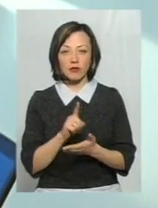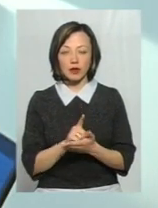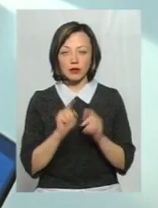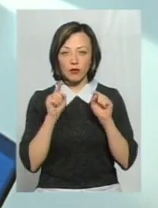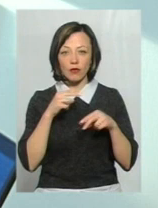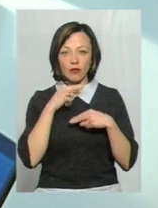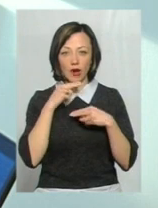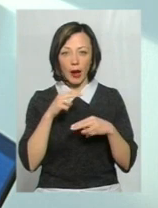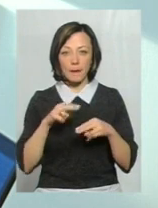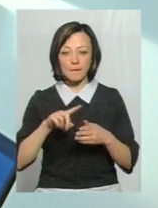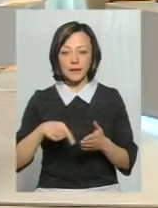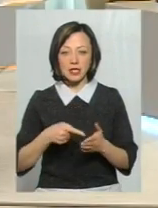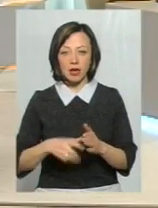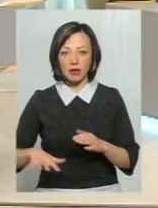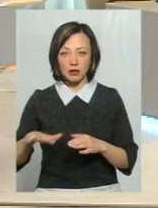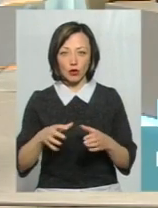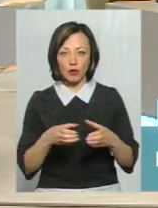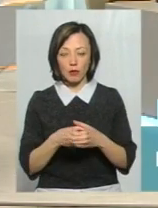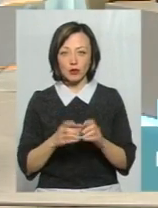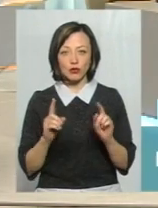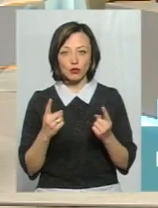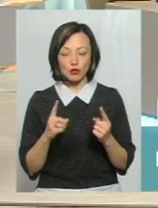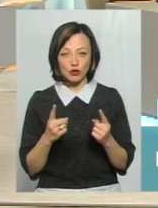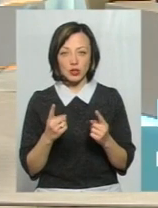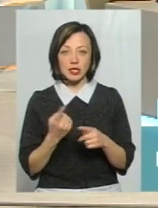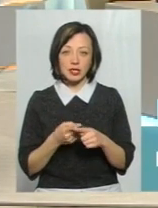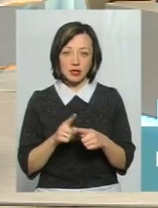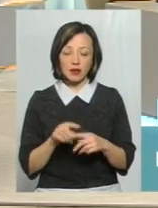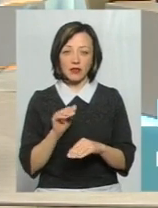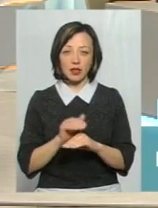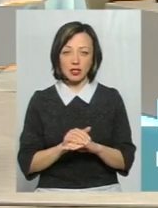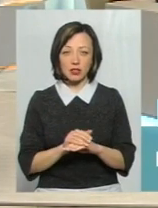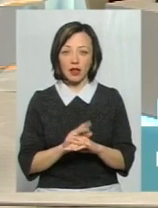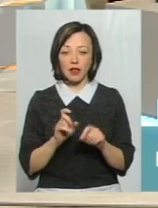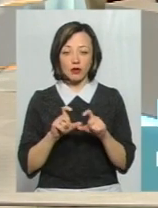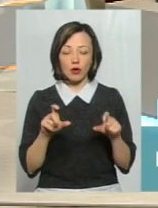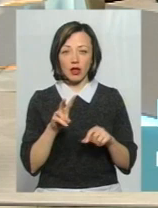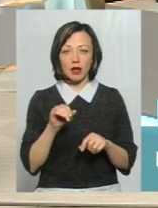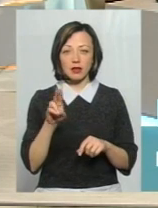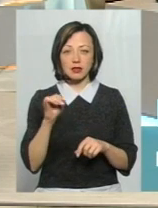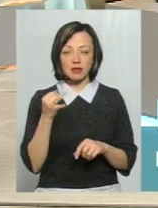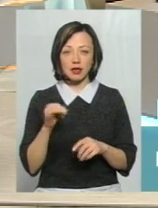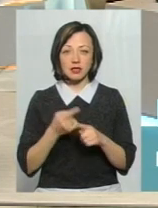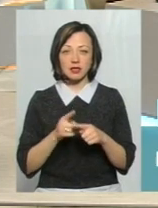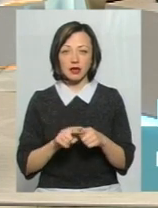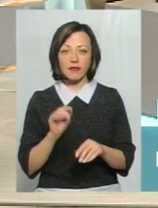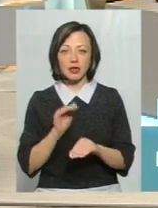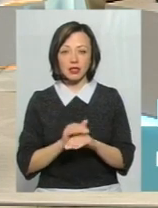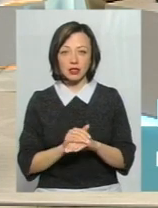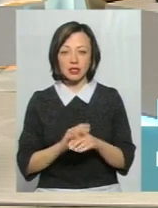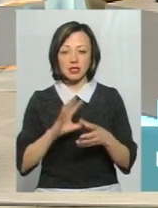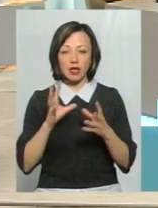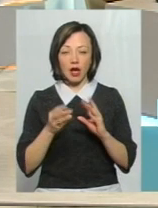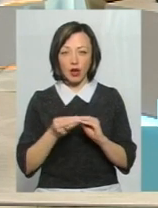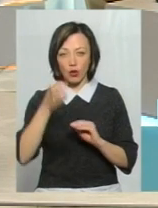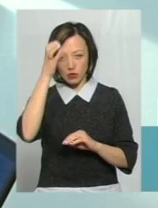уділити увагу міська територіальна громада, тому що це фактично не школа-ліцей для обдарованих дітей, це фактично